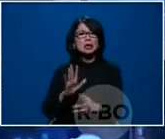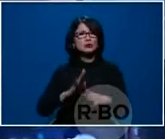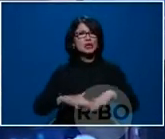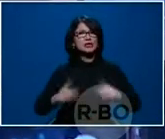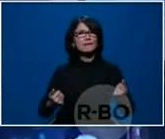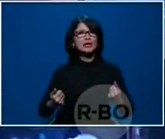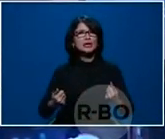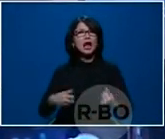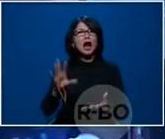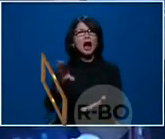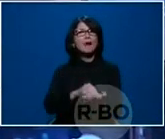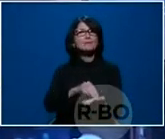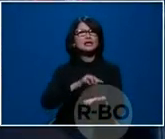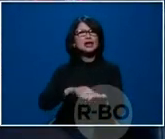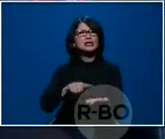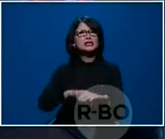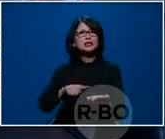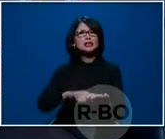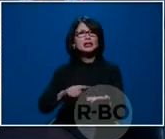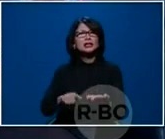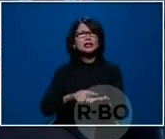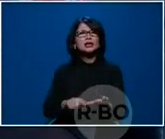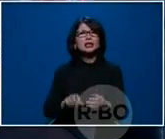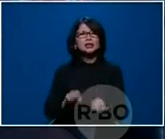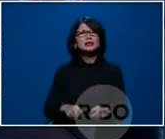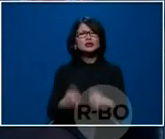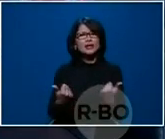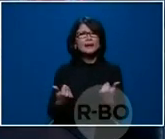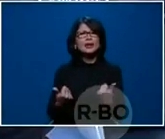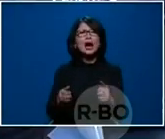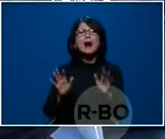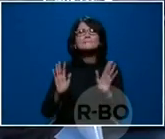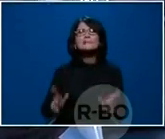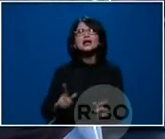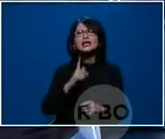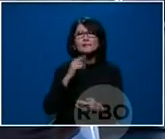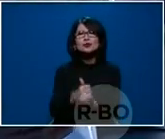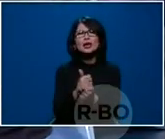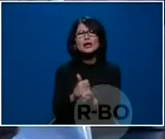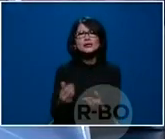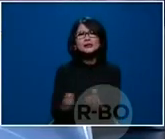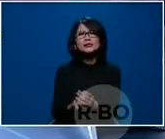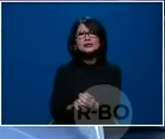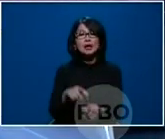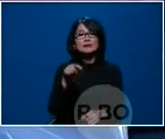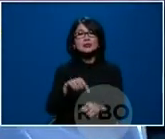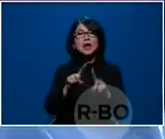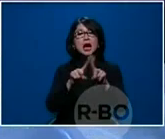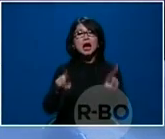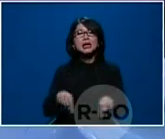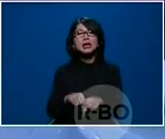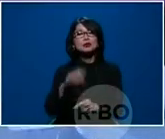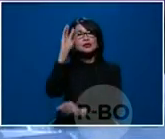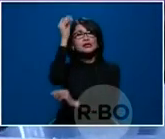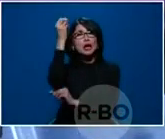aplikasi ini dan saya sudah siapkan apa yang perlu dilengkapi bicara di sini Kartu Jakarta Pintar di sini